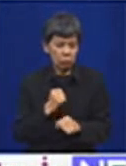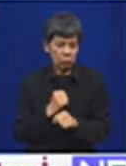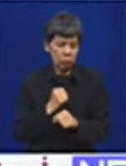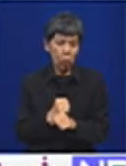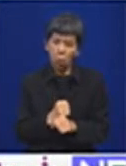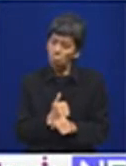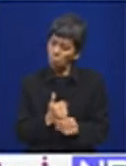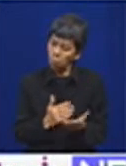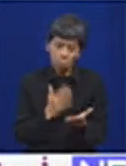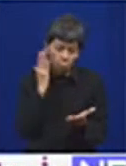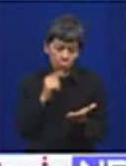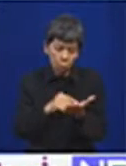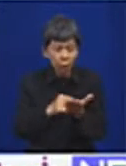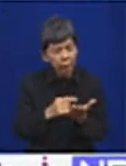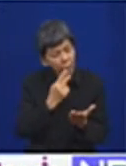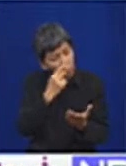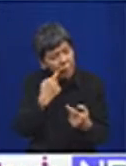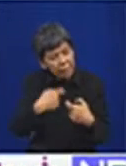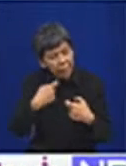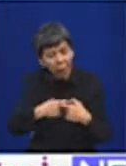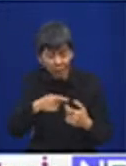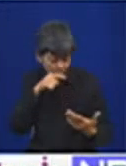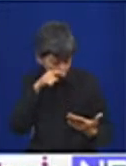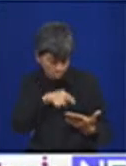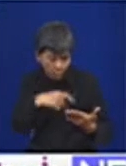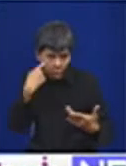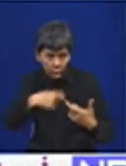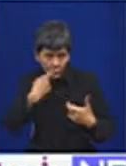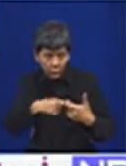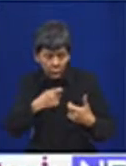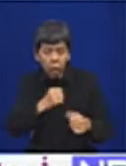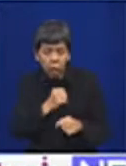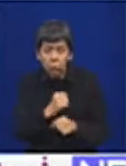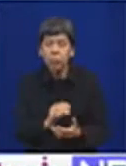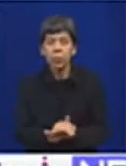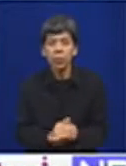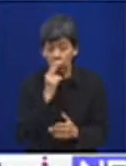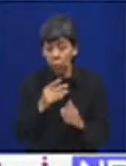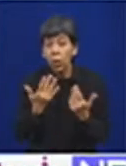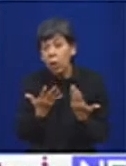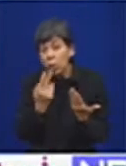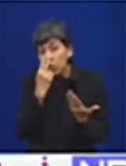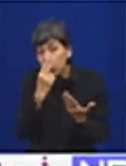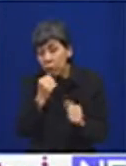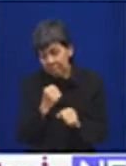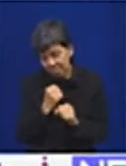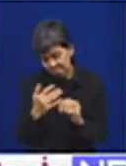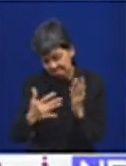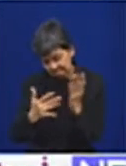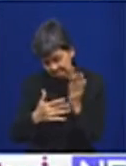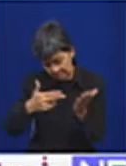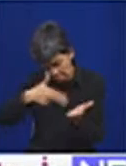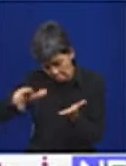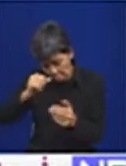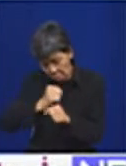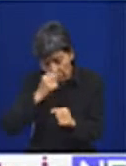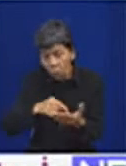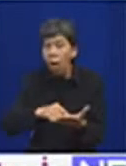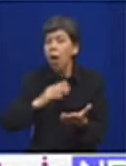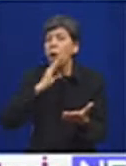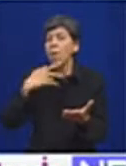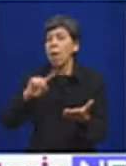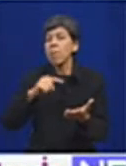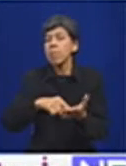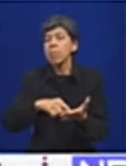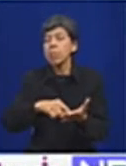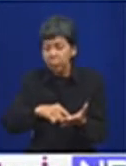สปอร์ตดีสุดโลกคือมองด้วยตาไม่ได้จับไม่ได้ต้องอะไรใช้เครื่องตรวจจับถึงจะรู้ว่ามันปลอม